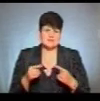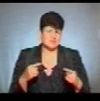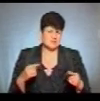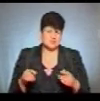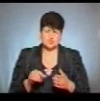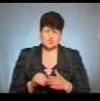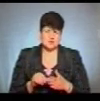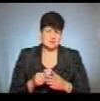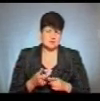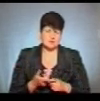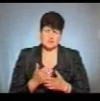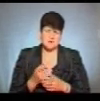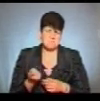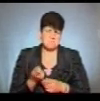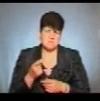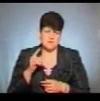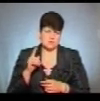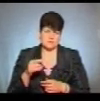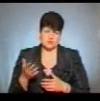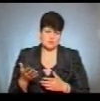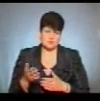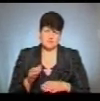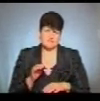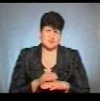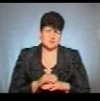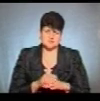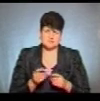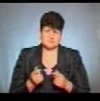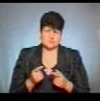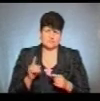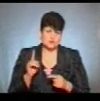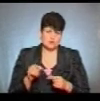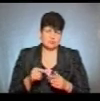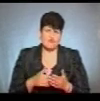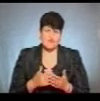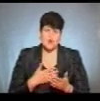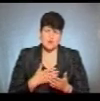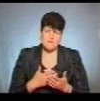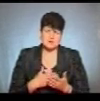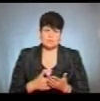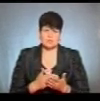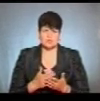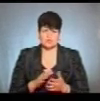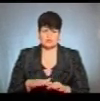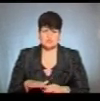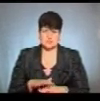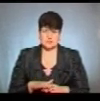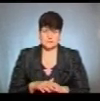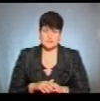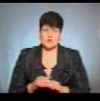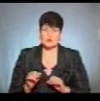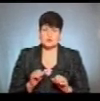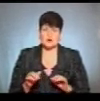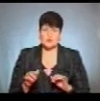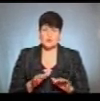учасники є досить маловідомі і, ну, фактично невідомі, як і там в громадському, так і в політичному середовищі. Координатор